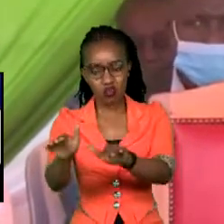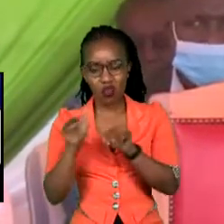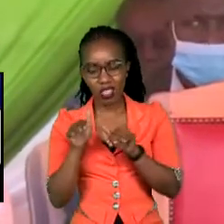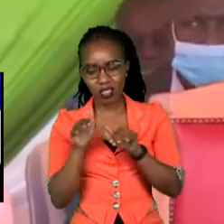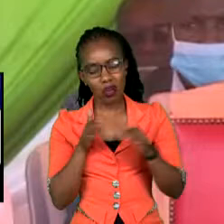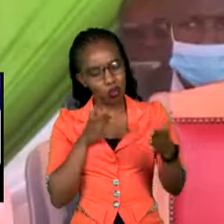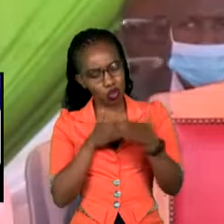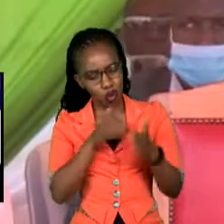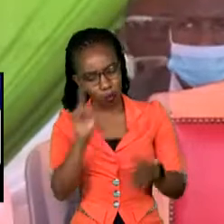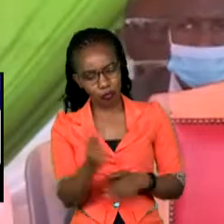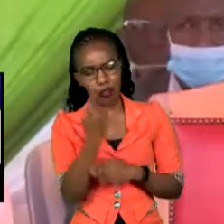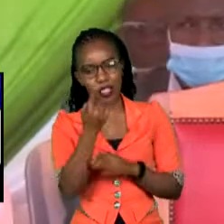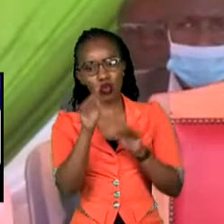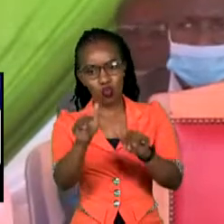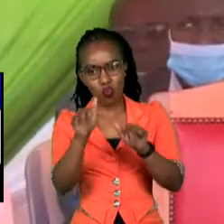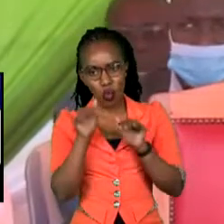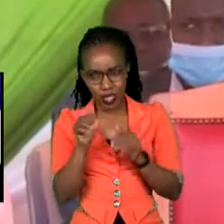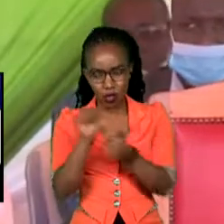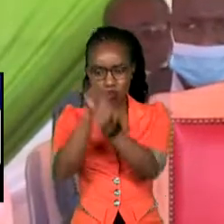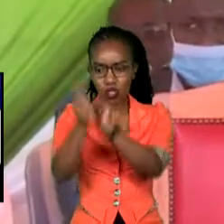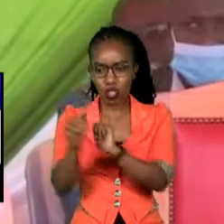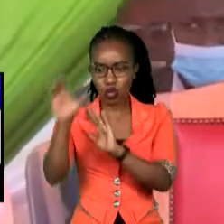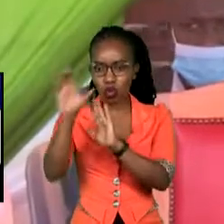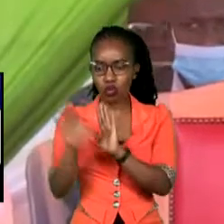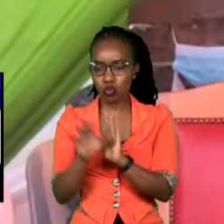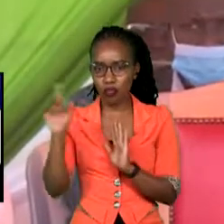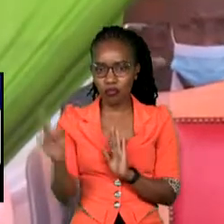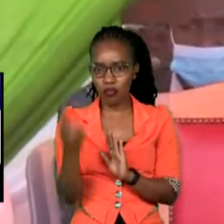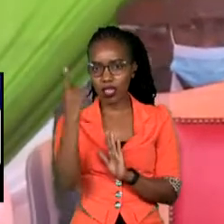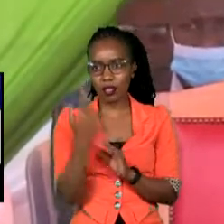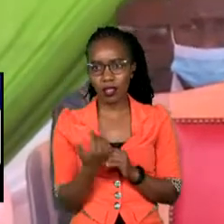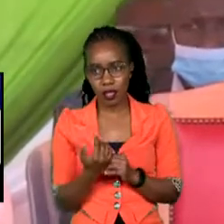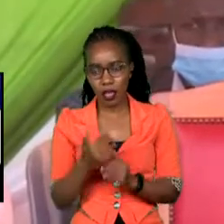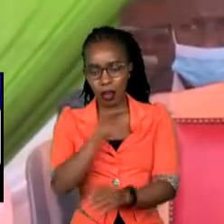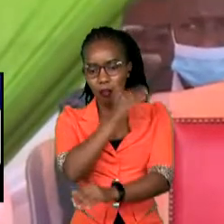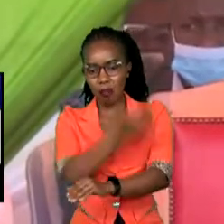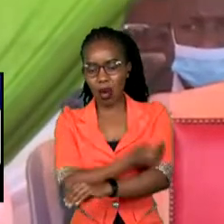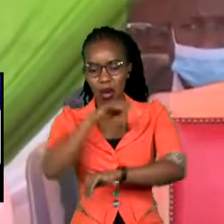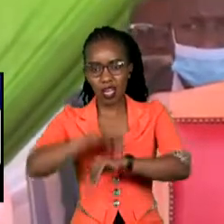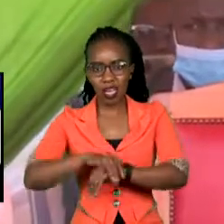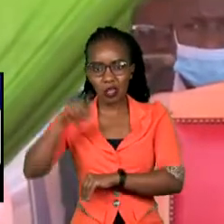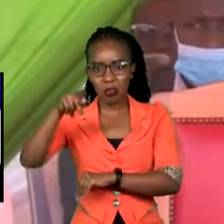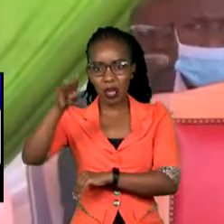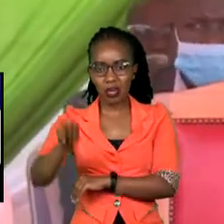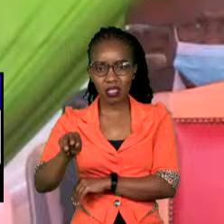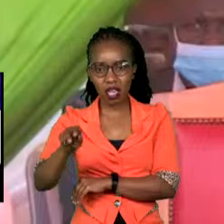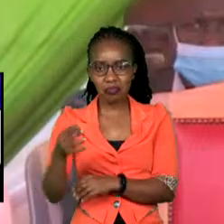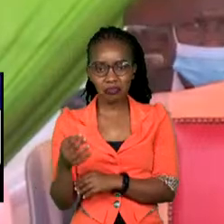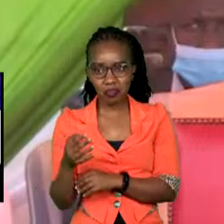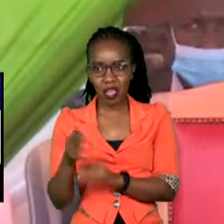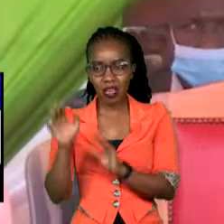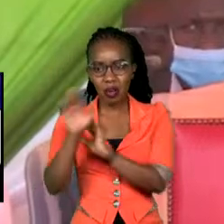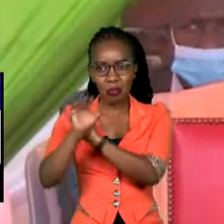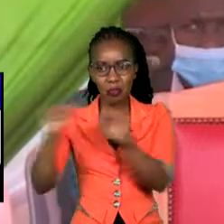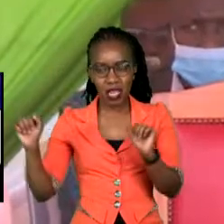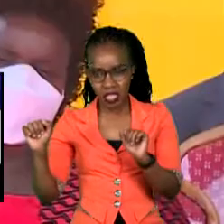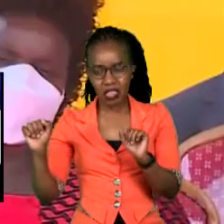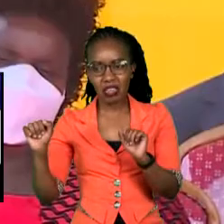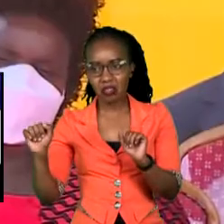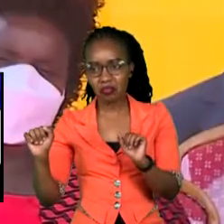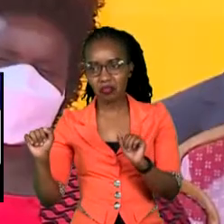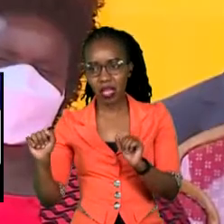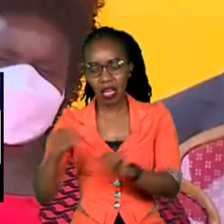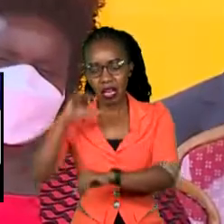hiyo. Ngojeni kwanza tuende tubadilishe katiba, ipatikane cheo ya prime minister, ipatikane president, imperial